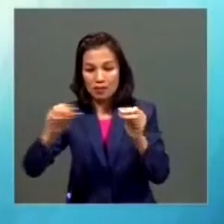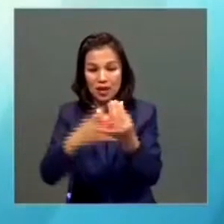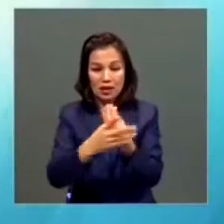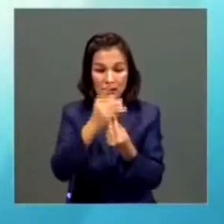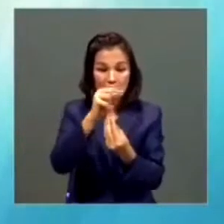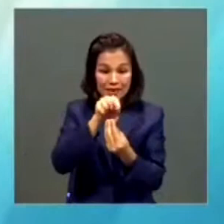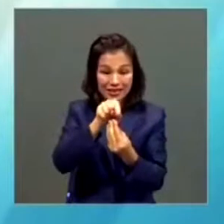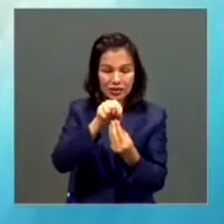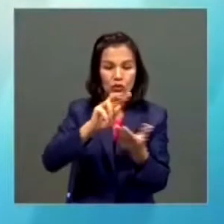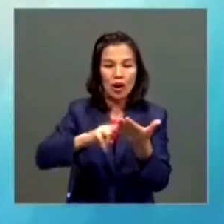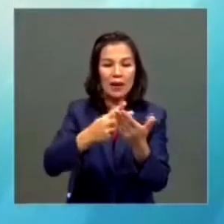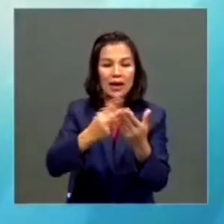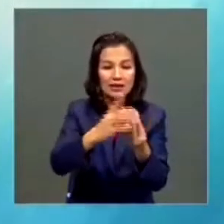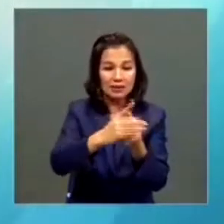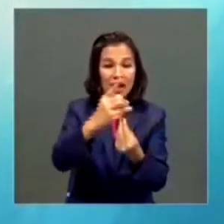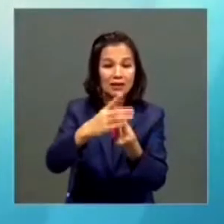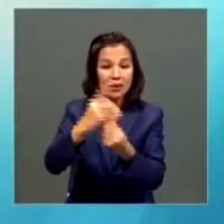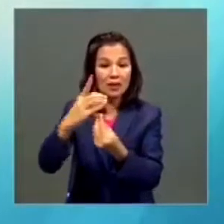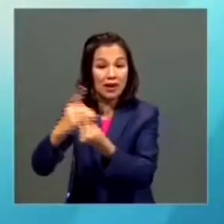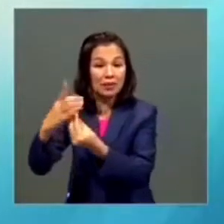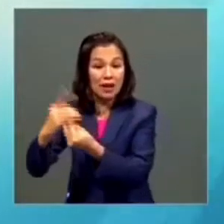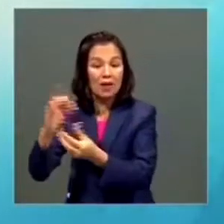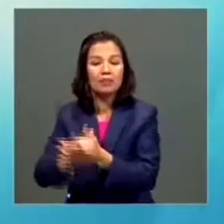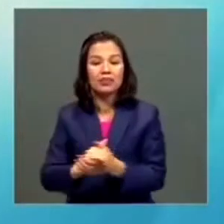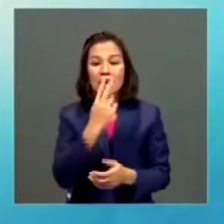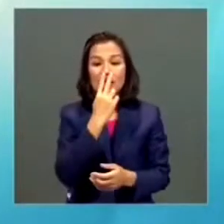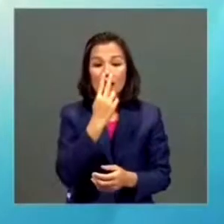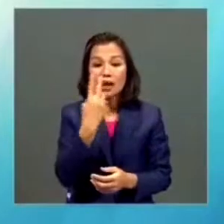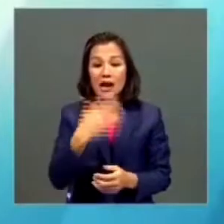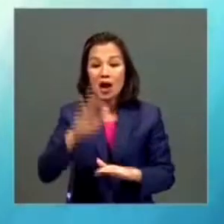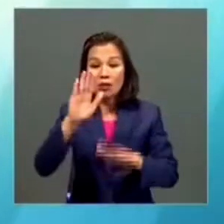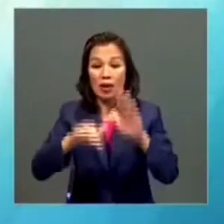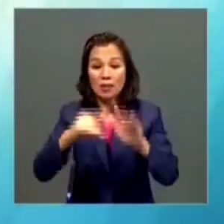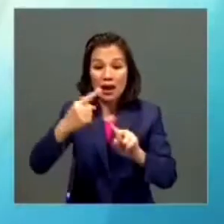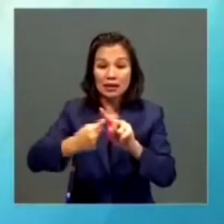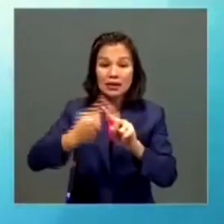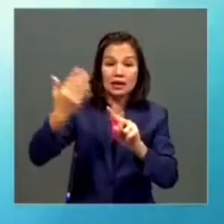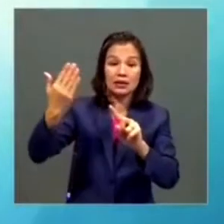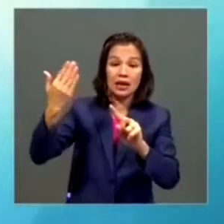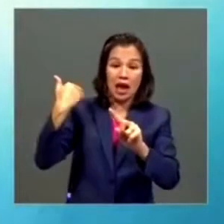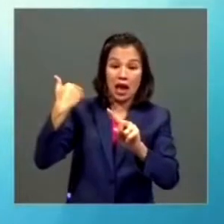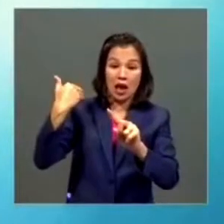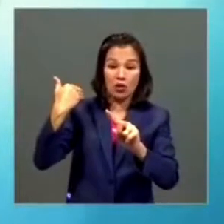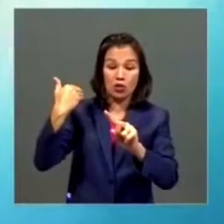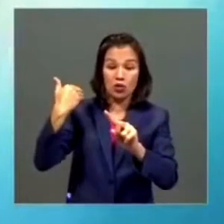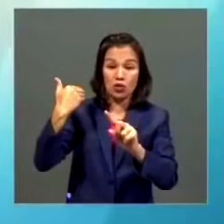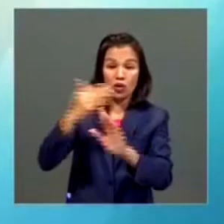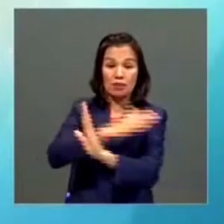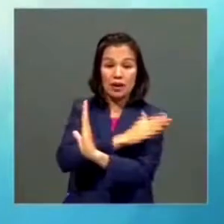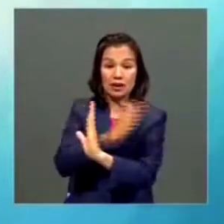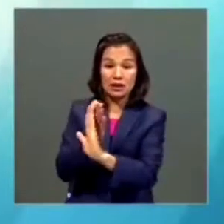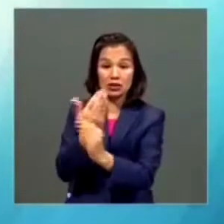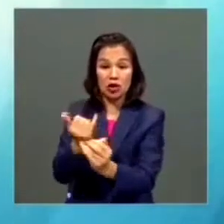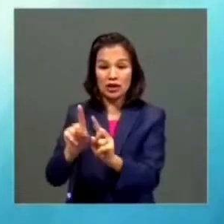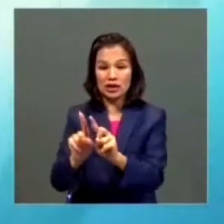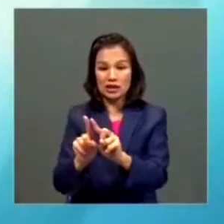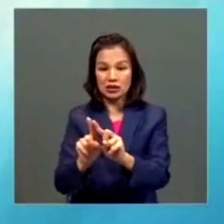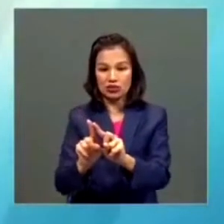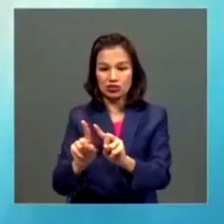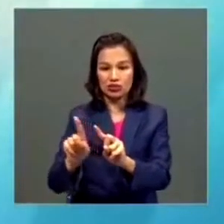สัปดาห์ท่านเห็นไหมฮะว่าช่วงของปลายเดือนที่แล้วถึงตอนนี้มันชันขนาด